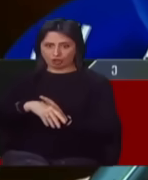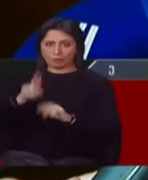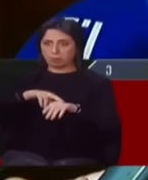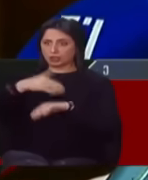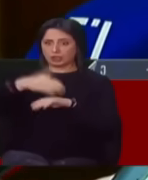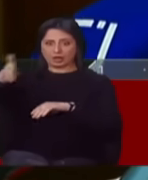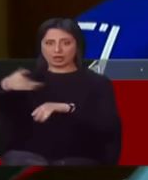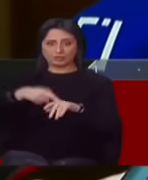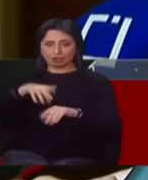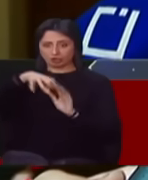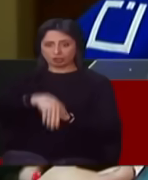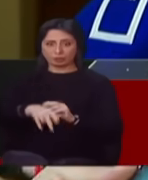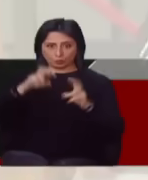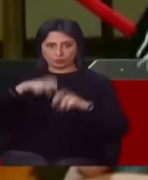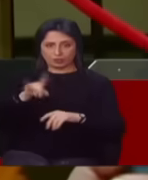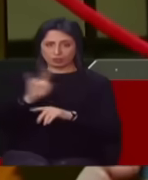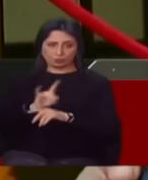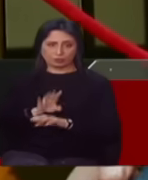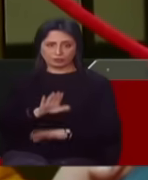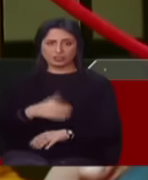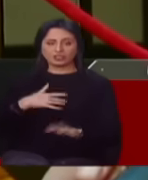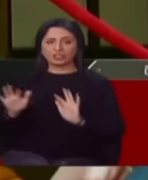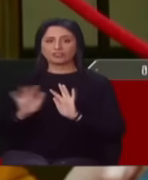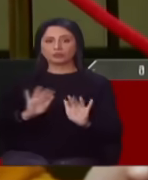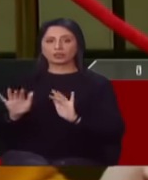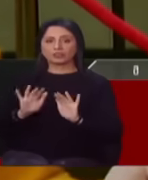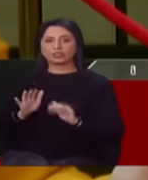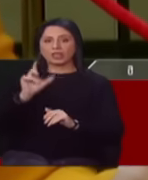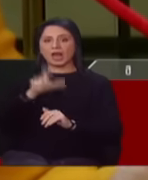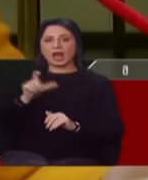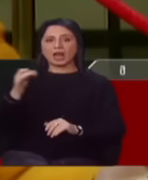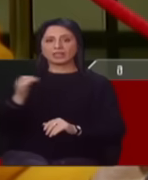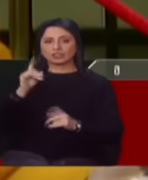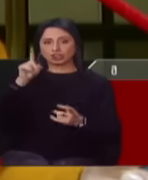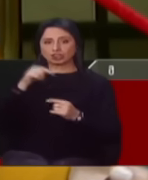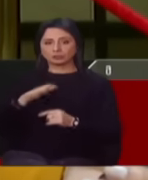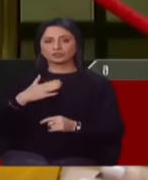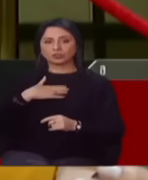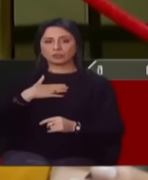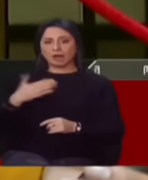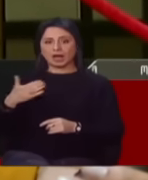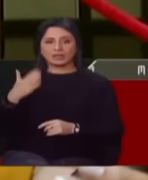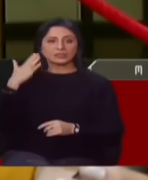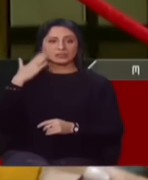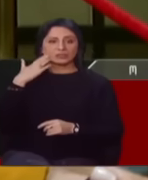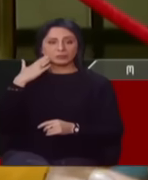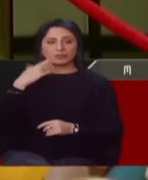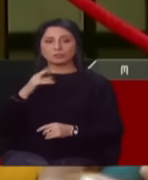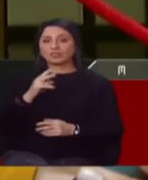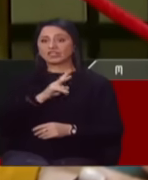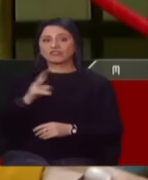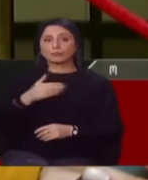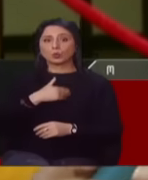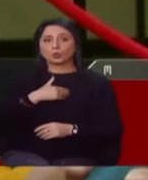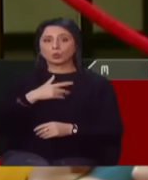თურმე ვიღაც ვერ შემოვიდა და ისე განიხილეს. ეს არის ტყუილი. ჩვენ მოქმედებთ ჩვენი ხალხის ინტერესების შესაბამისად. ჩვენ მხარეს არის სიმართლე და თუ ვინმე